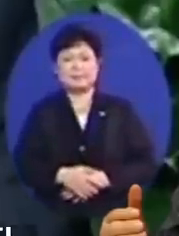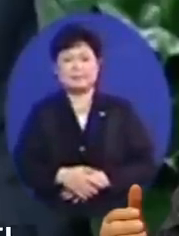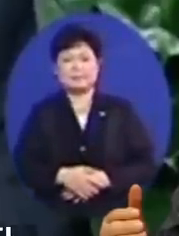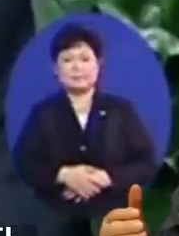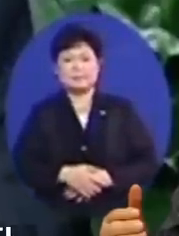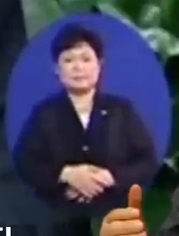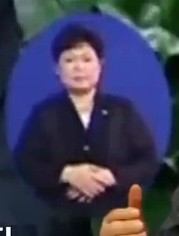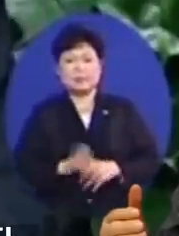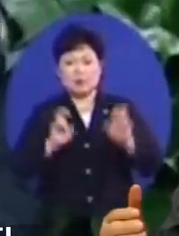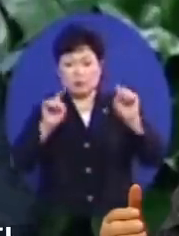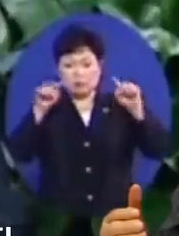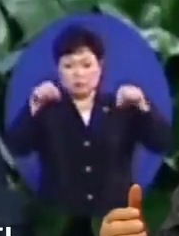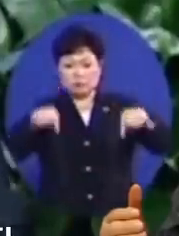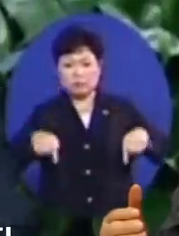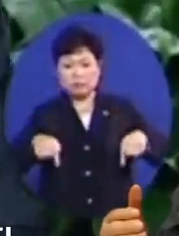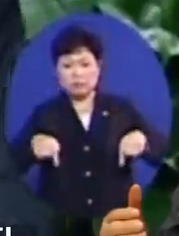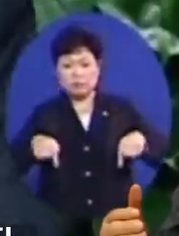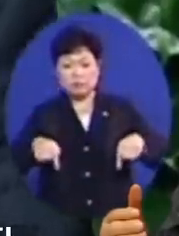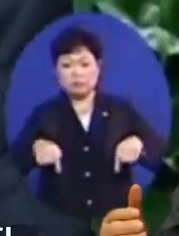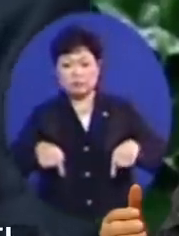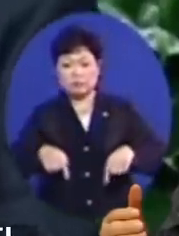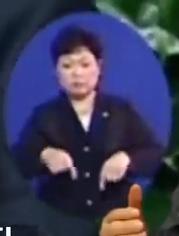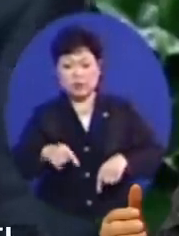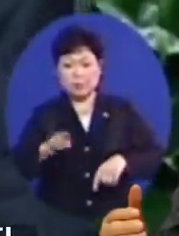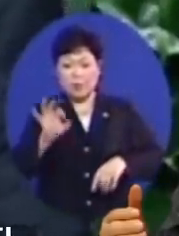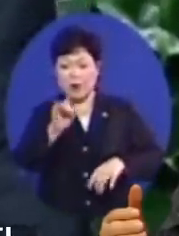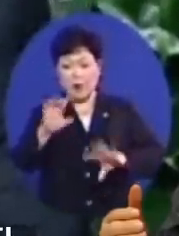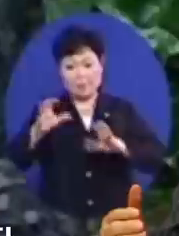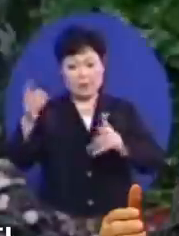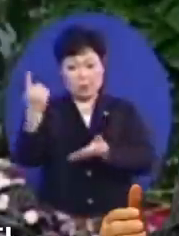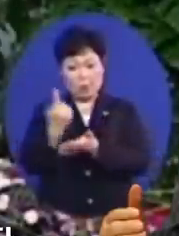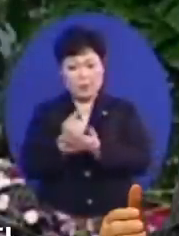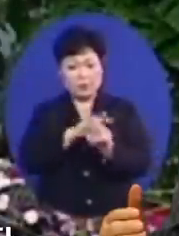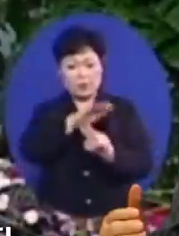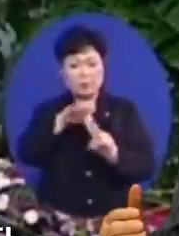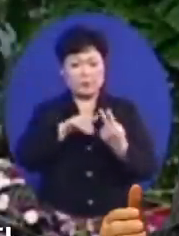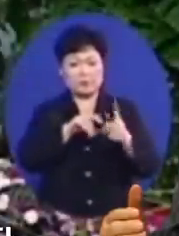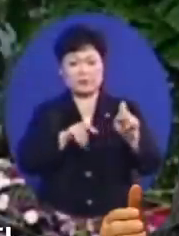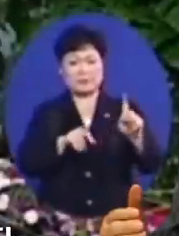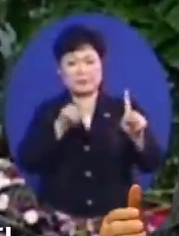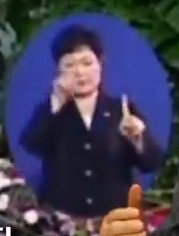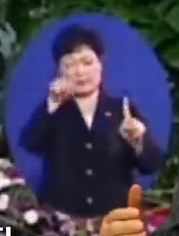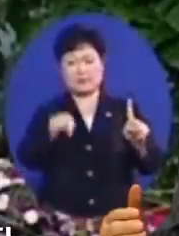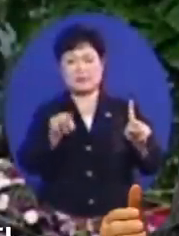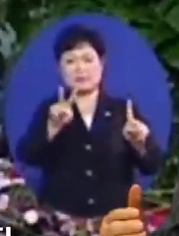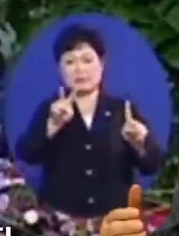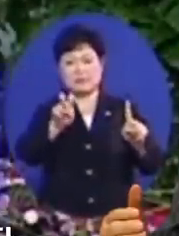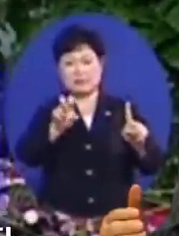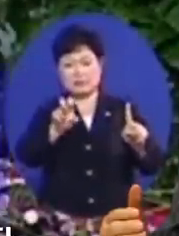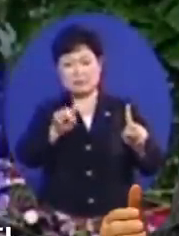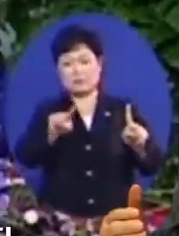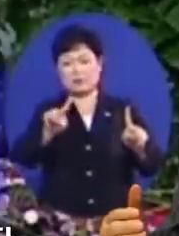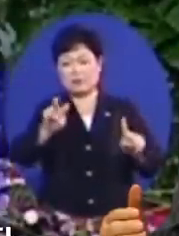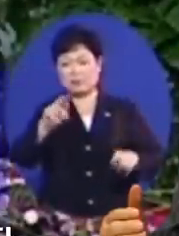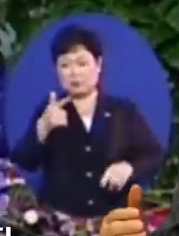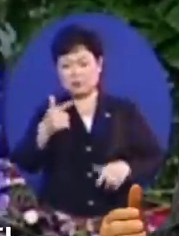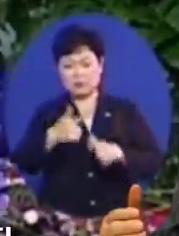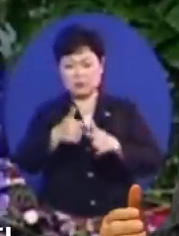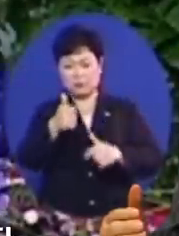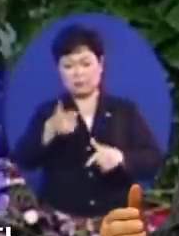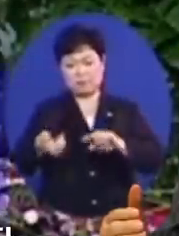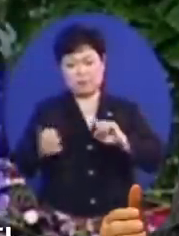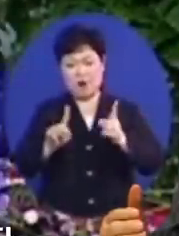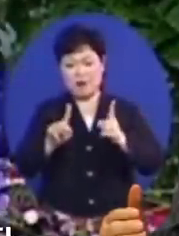무의 아말렉이 오면 어떻게 하는 것입니까? 요한복음 11장 25절로 26절에 예수께서 이르시되 나는